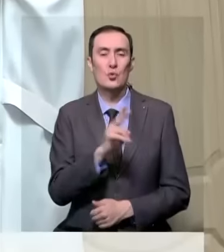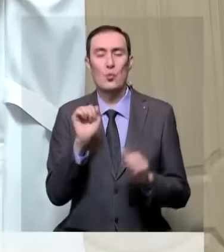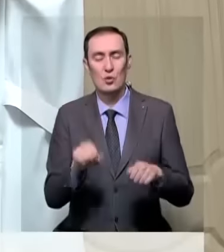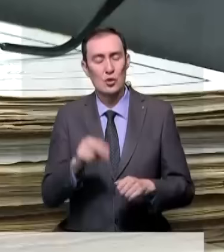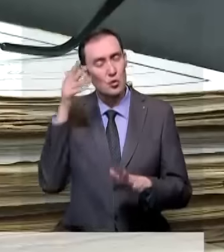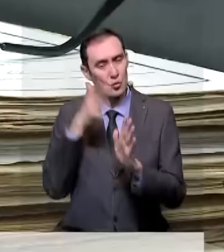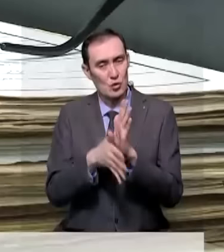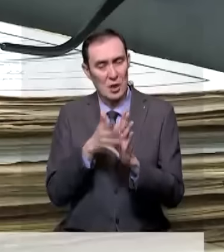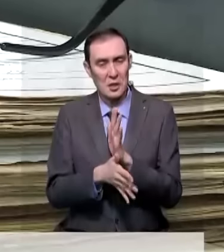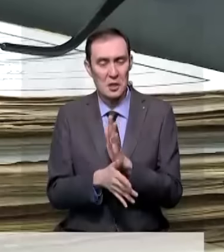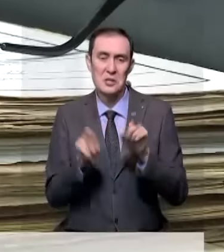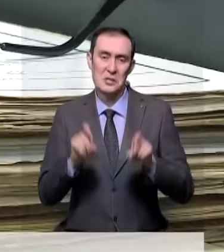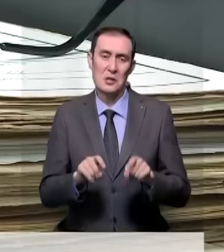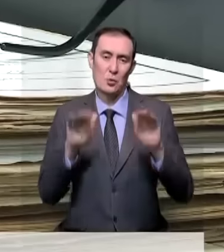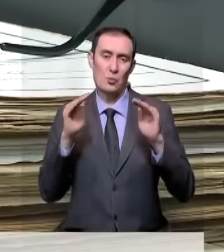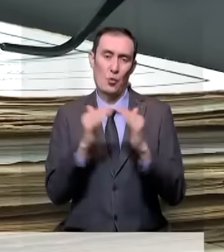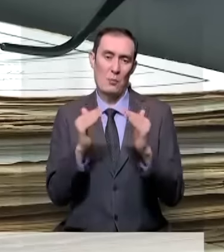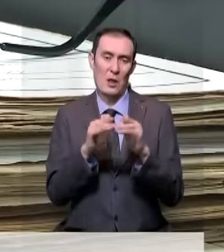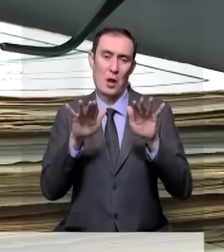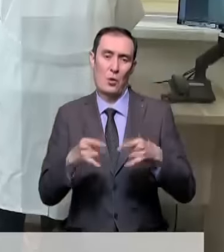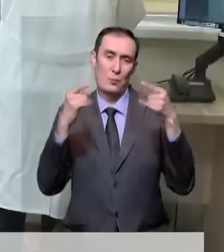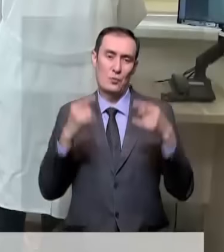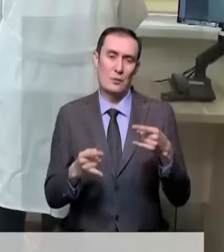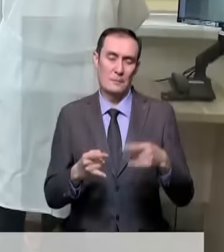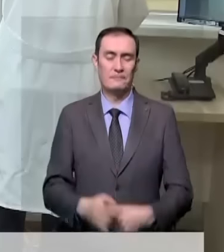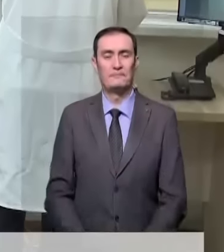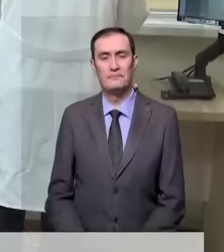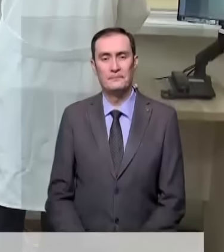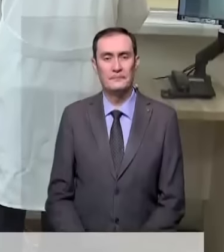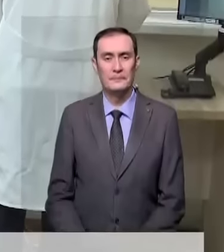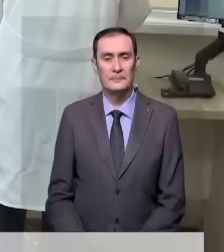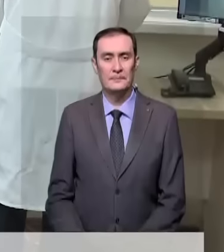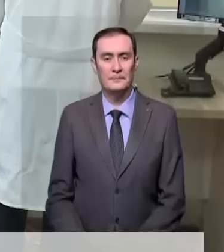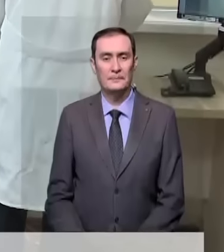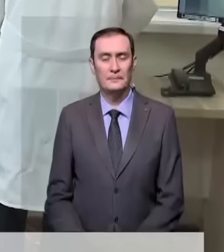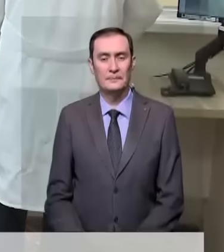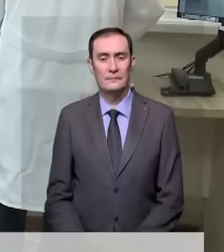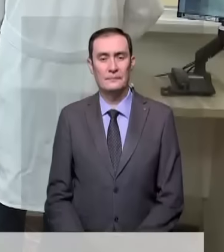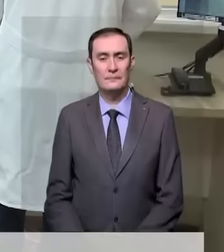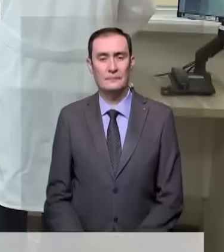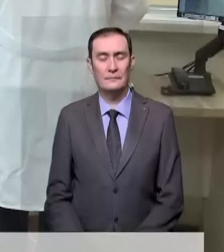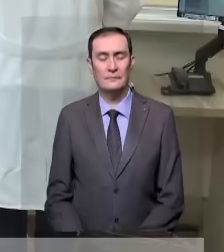их изучать, не выходя из дома. Индира Унгарбаева, Радик Джакупов, 24KZ, Алматы.